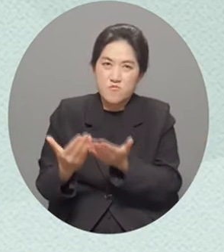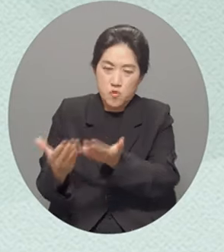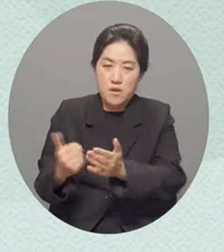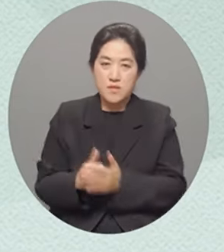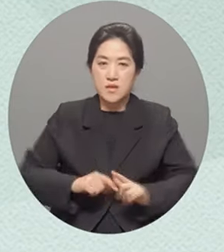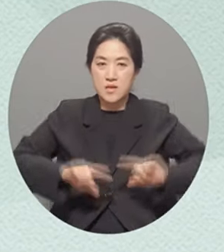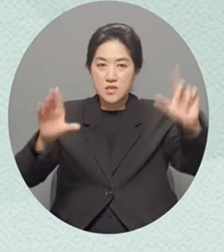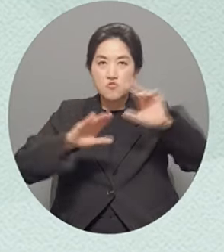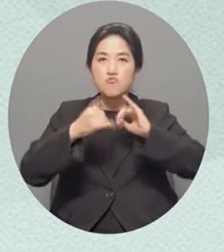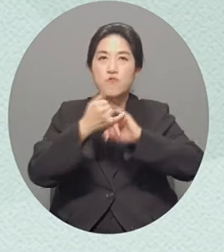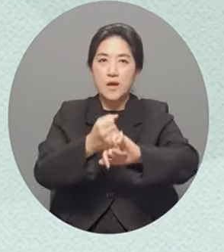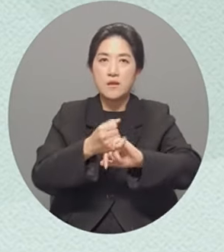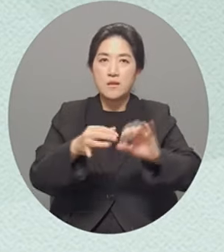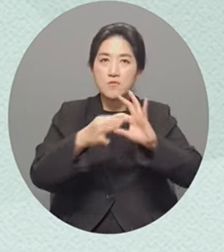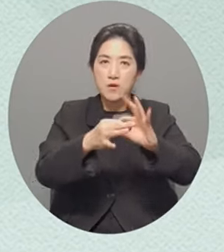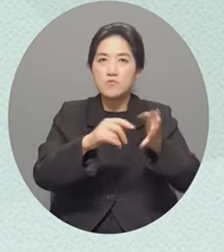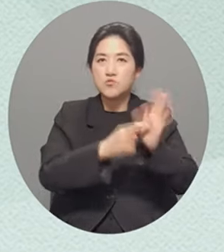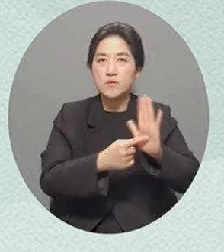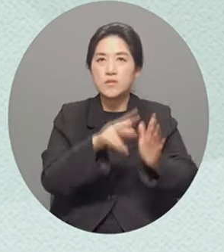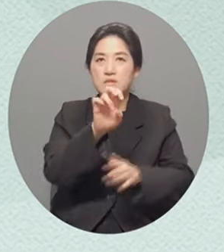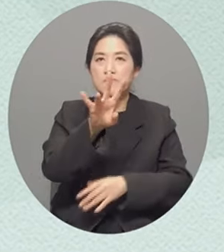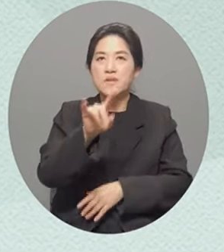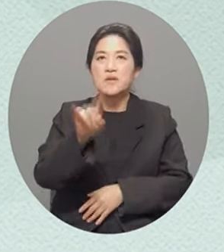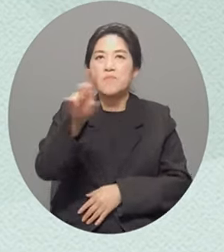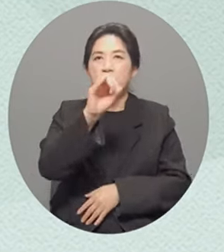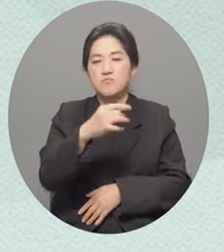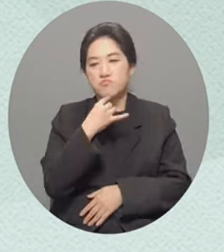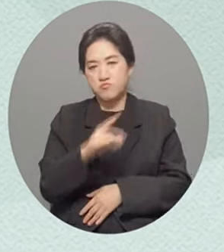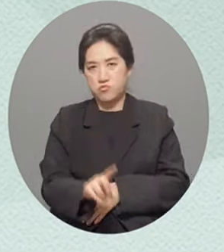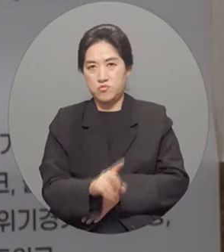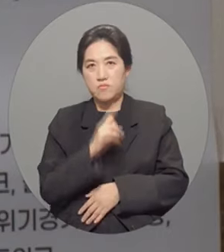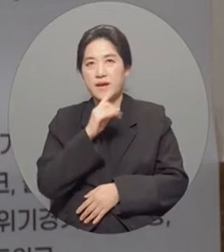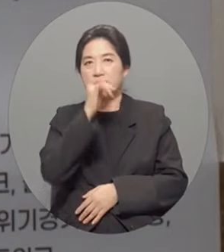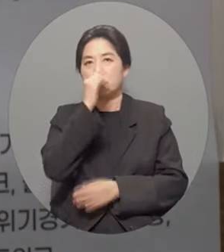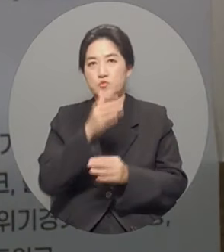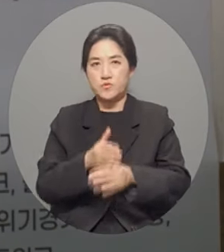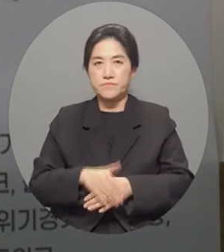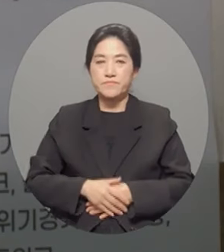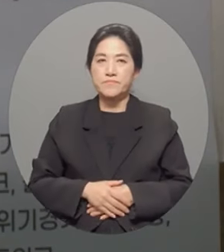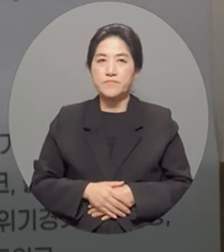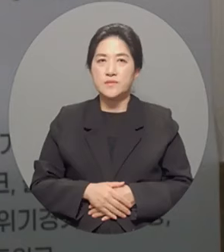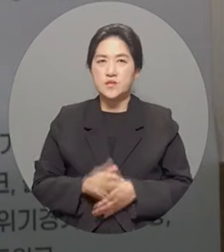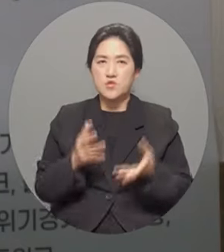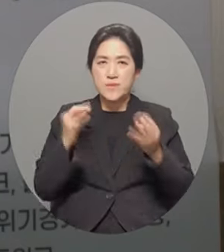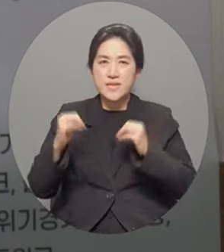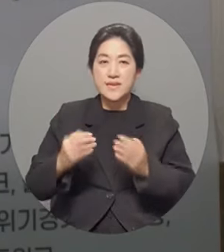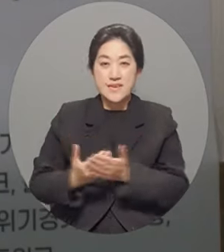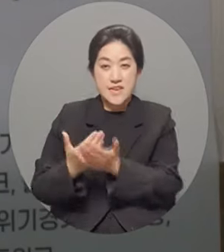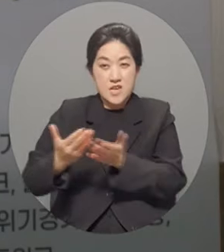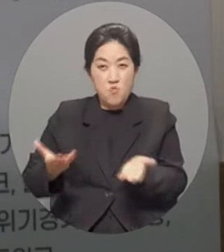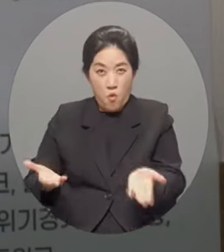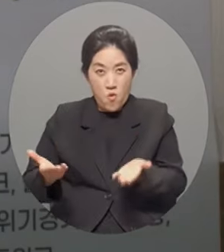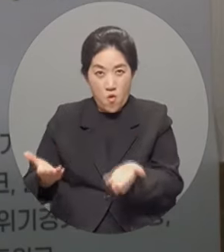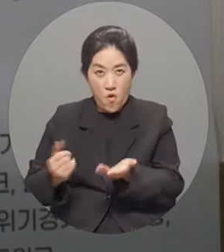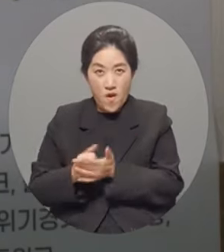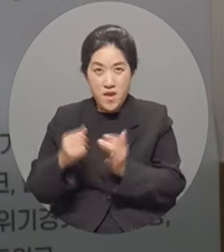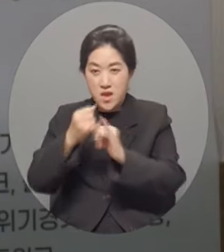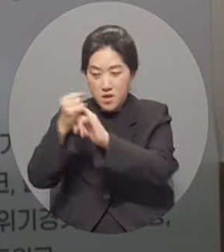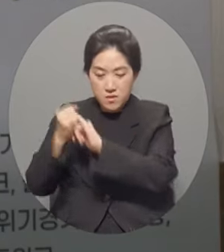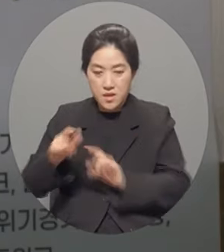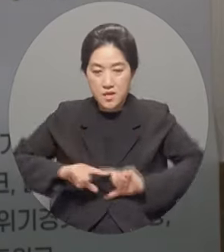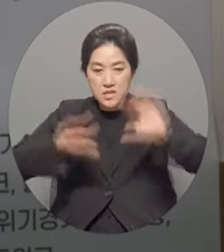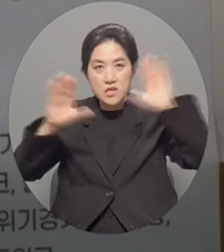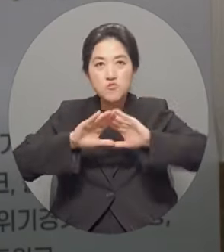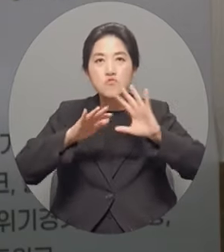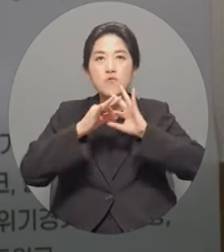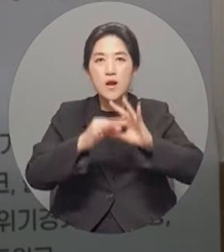공약을 제시한 후보자는 24.1%에 그친다는 분석이 나왔습니다. 수많은 개발 공약 속에서 기후